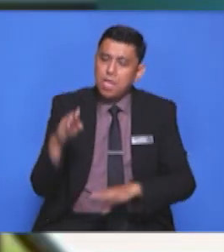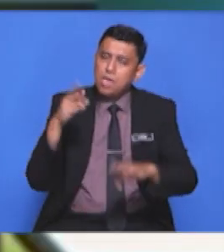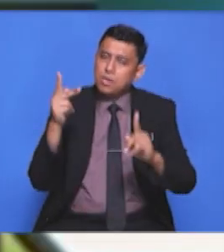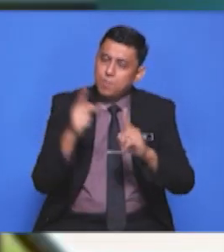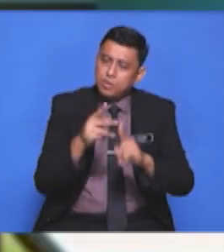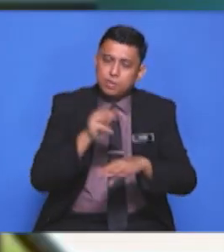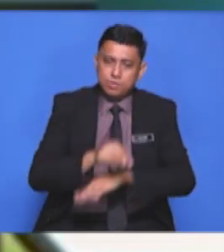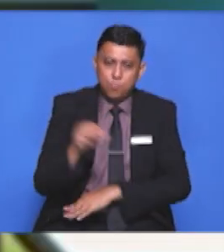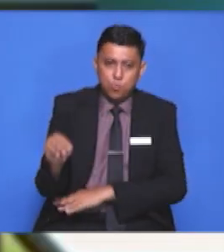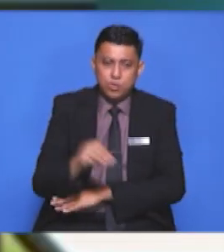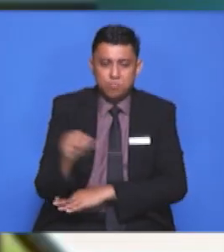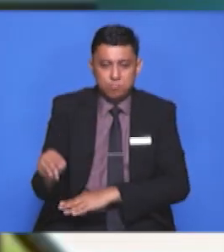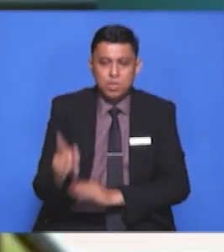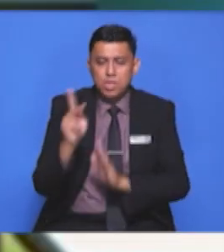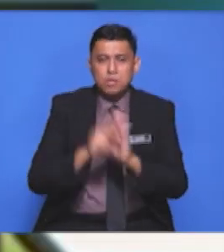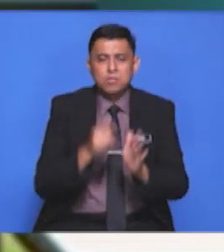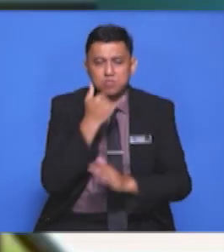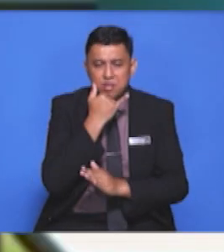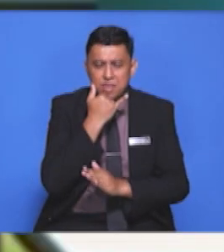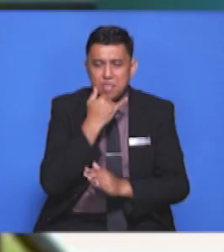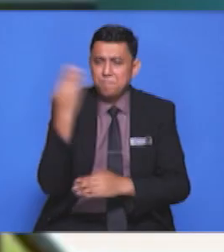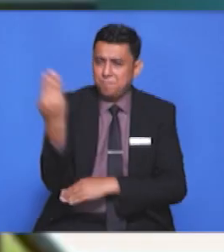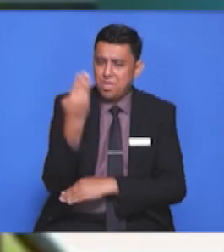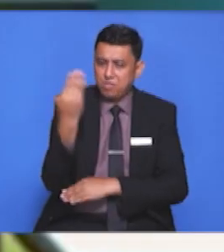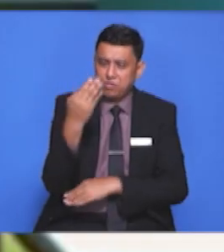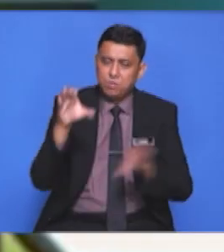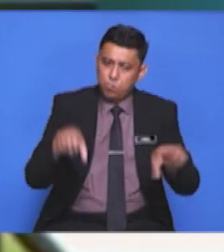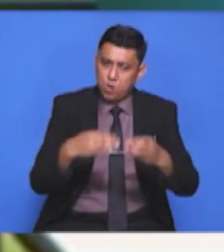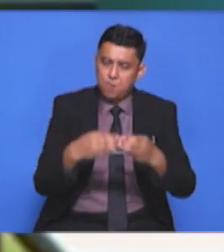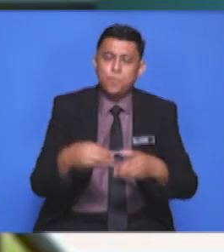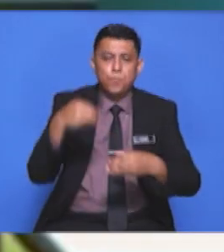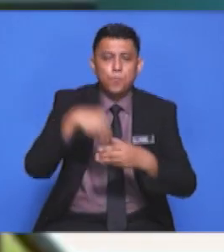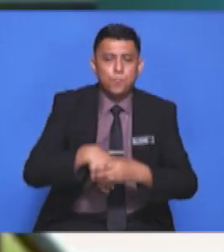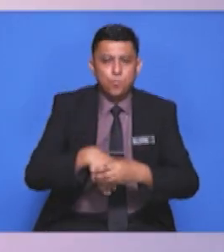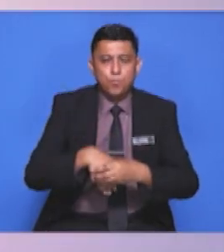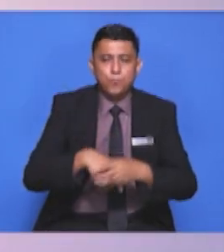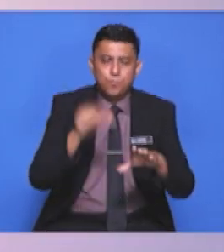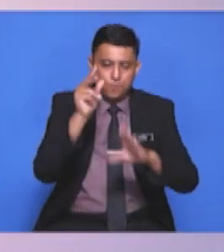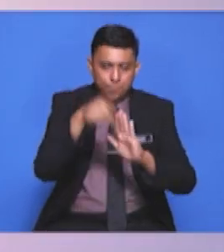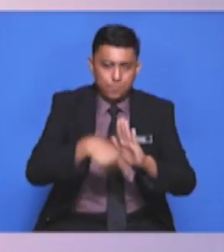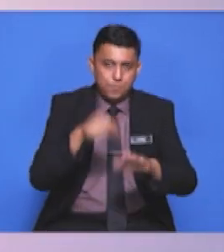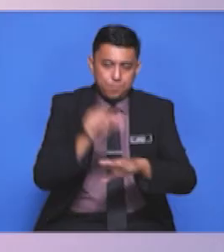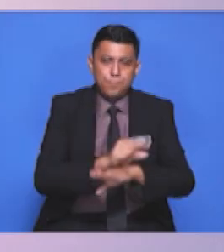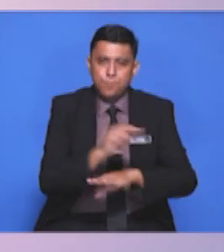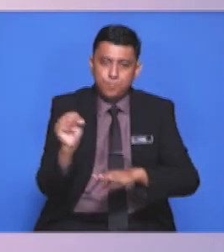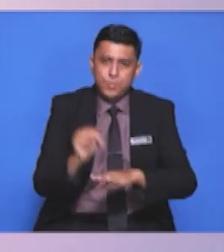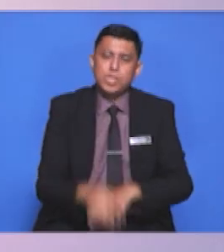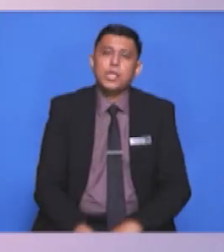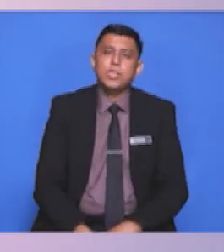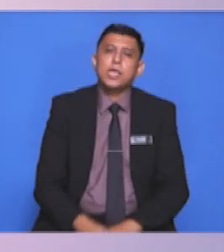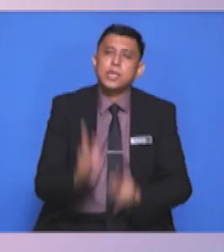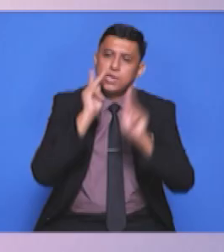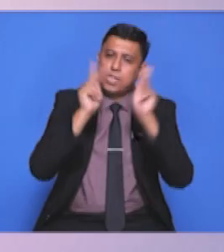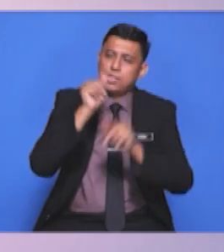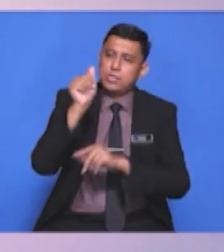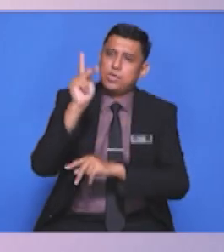murid-murid kesalahan umum yang biasa dilakukan dalam penggunaan kata akronim